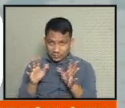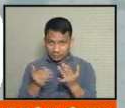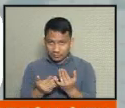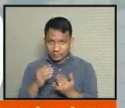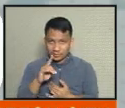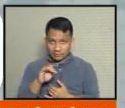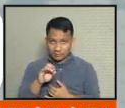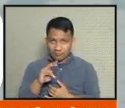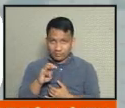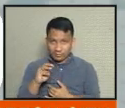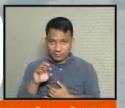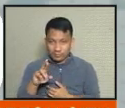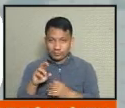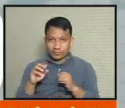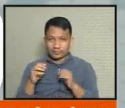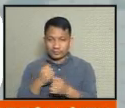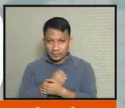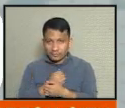Motors?